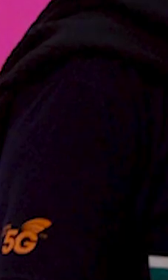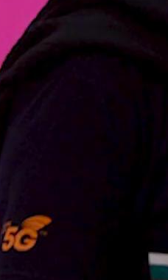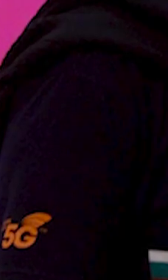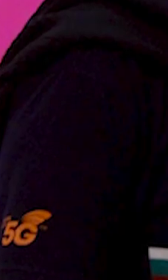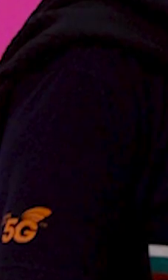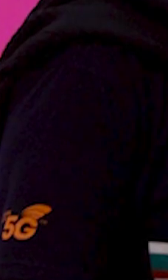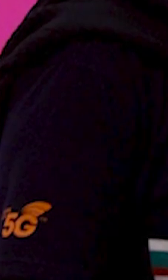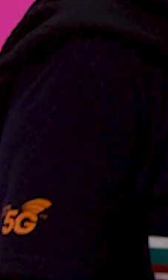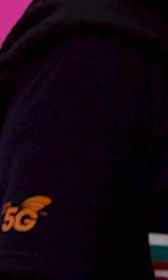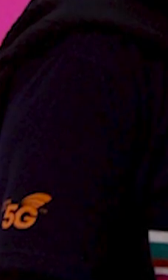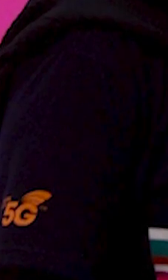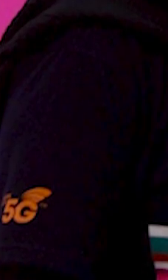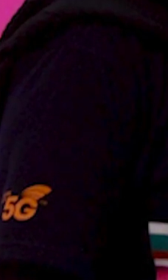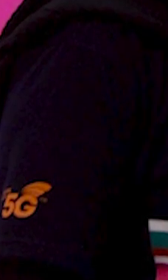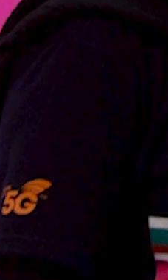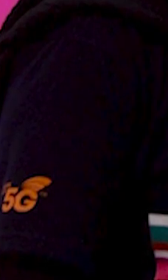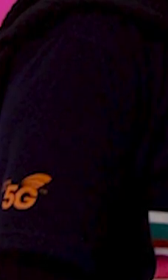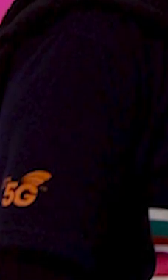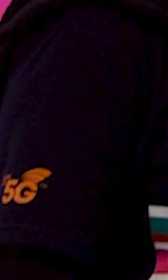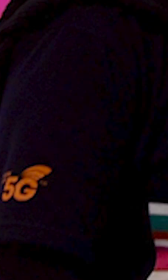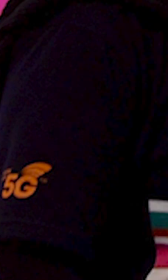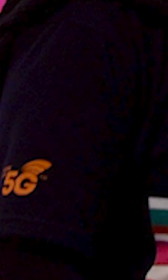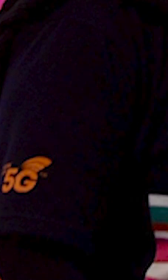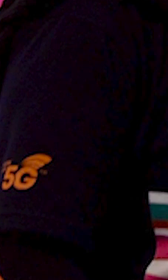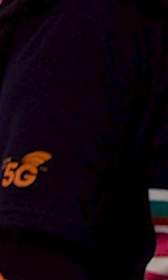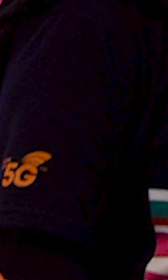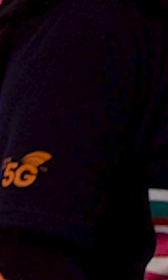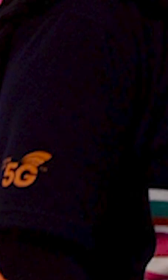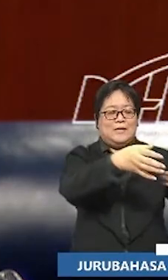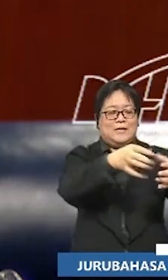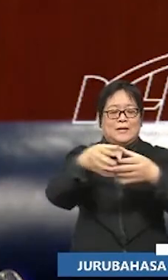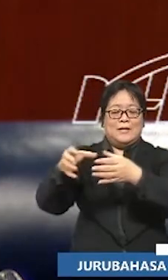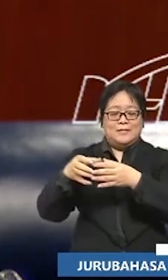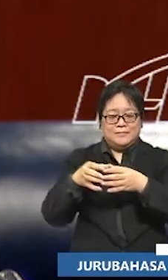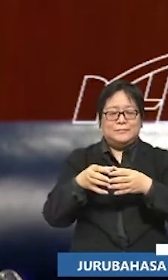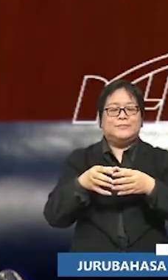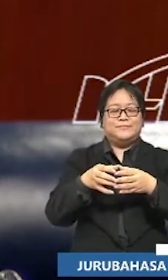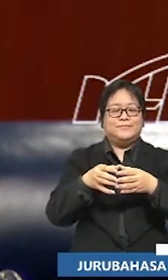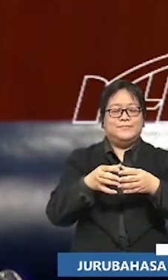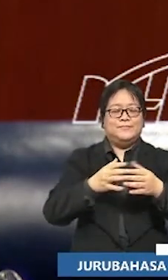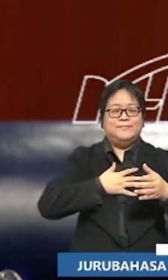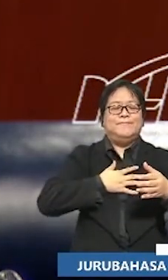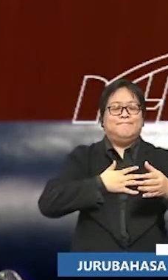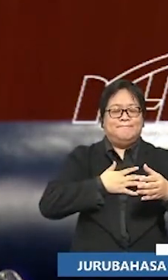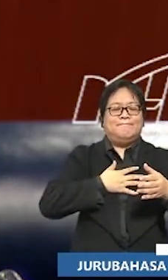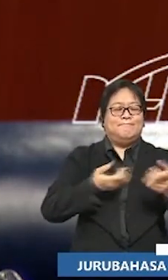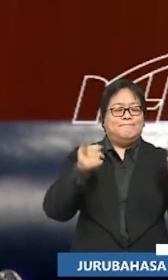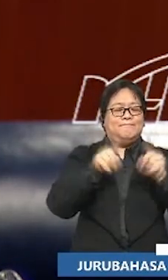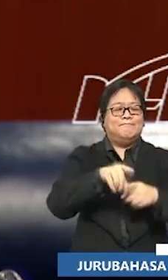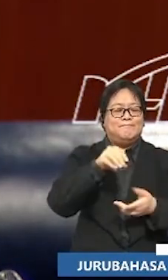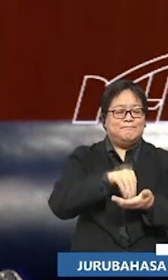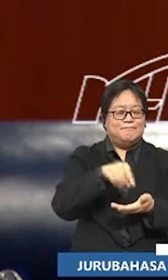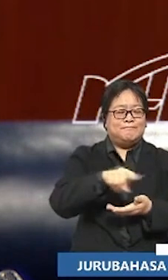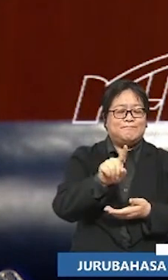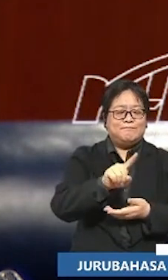Minggu epid 31 2022. Saya baca sikit, sebanyak 3 kluster di jangkitan saluran pernafasan akut yang dilaporkan ke